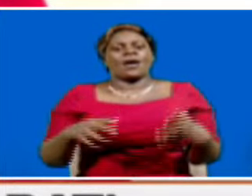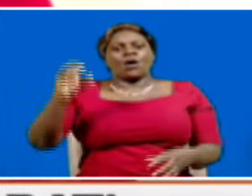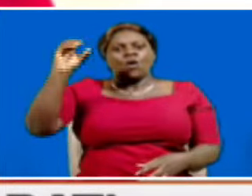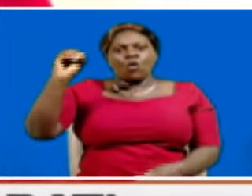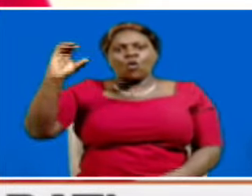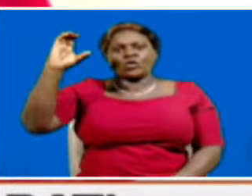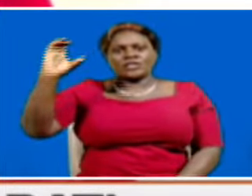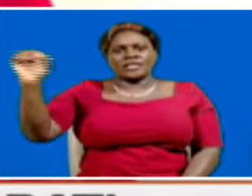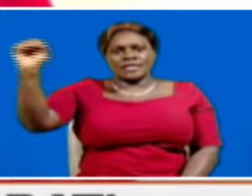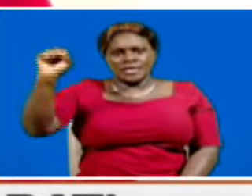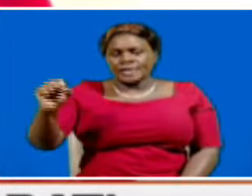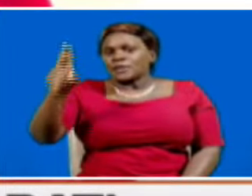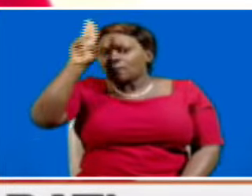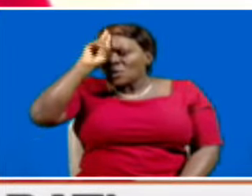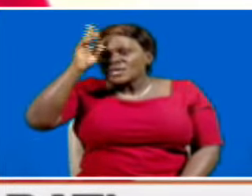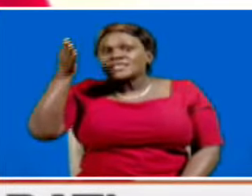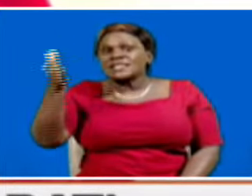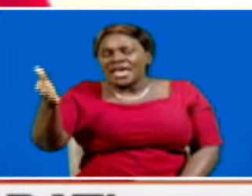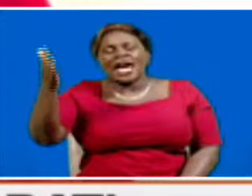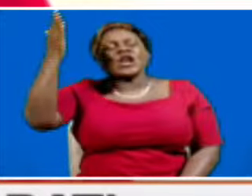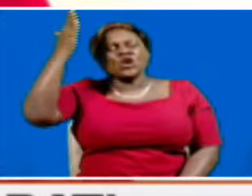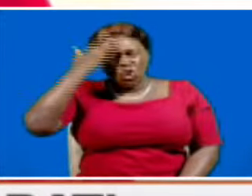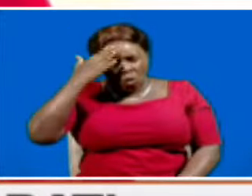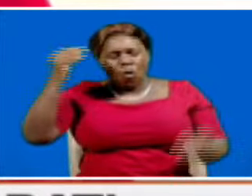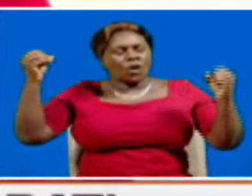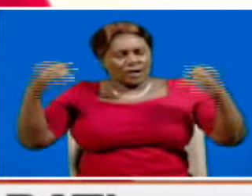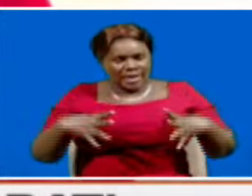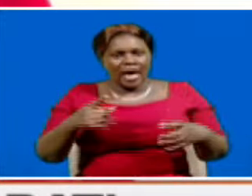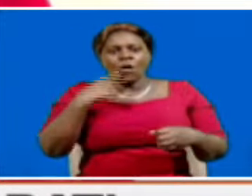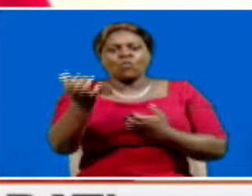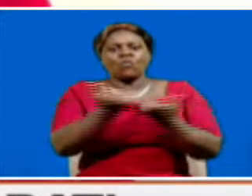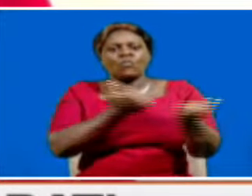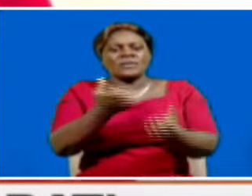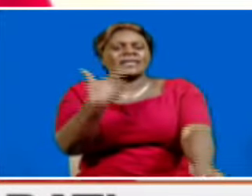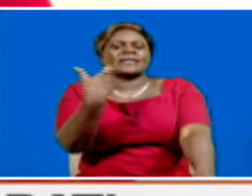OCS at the local police station know who is selling these drugs.